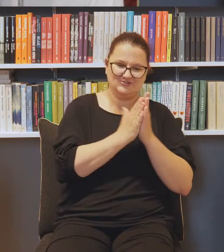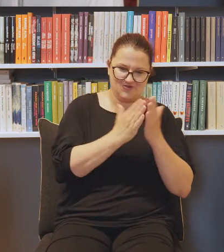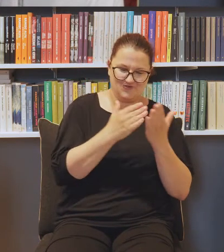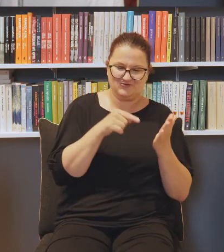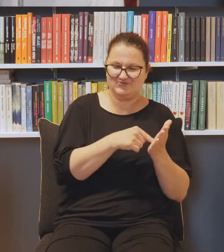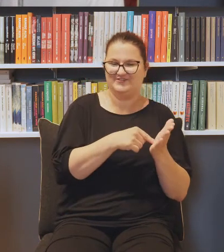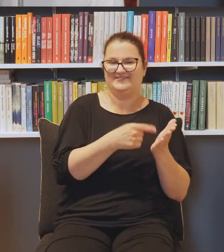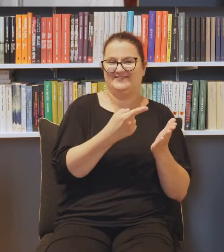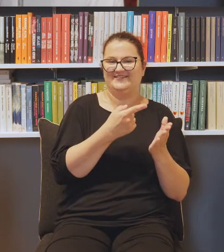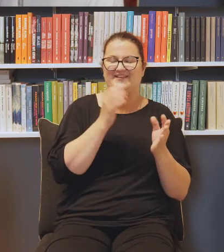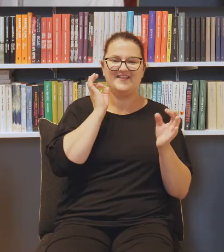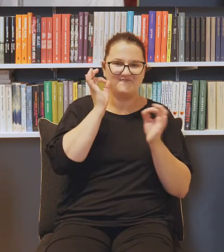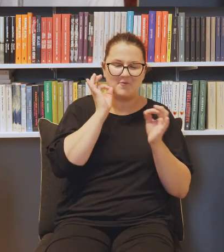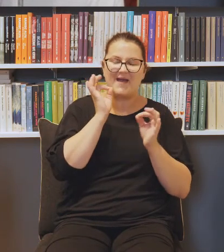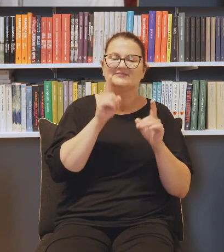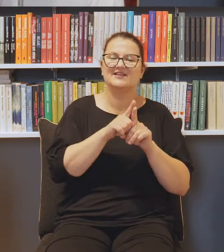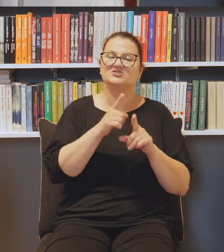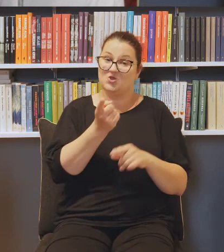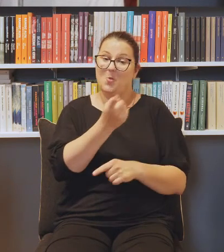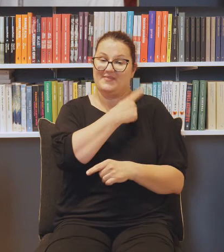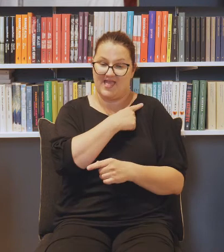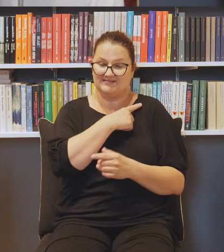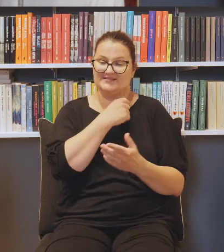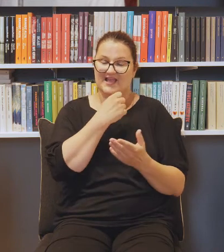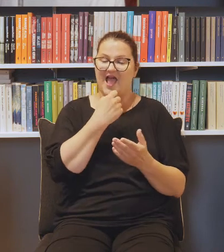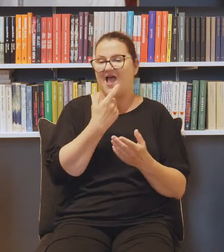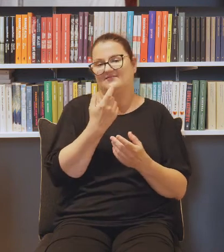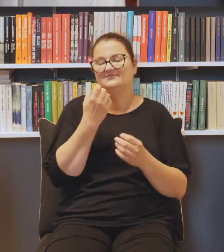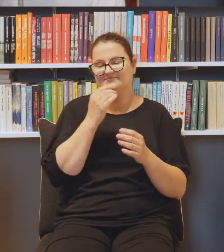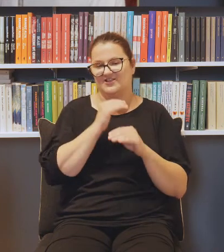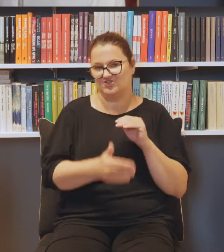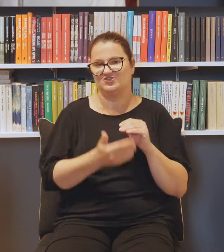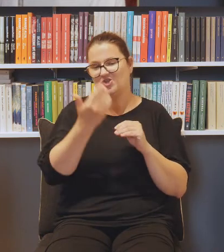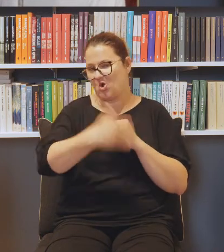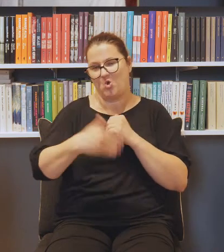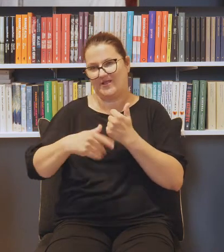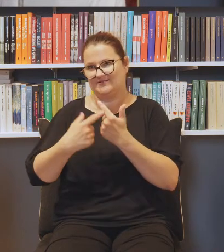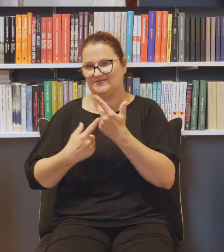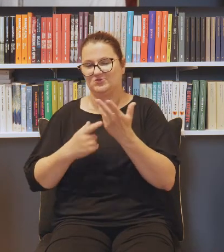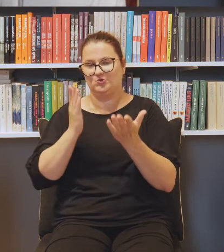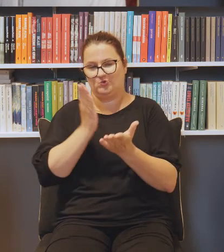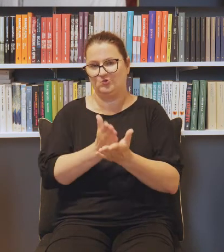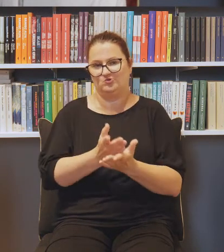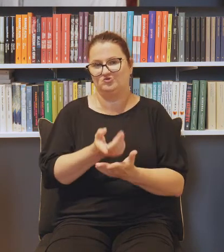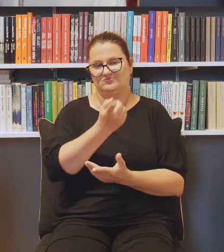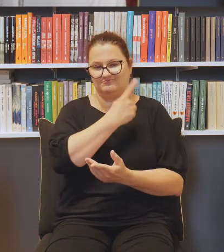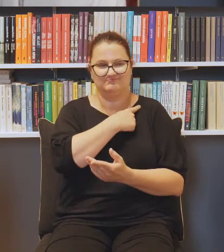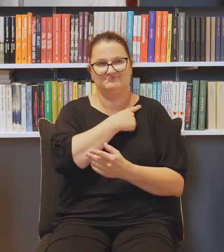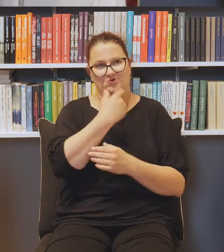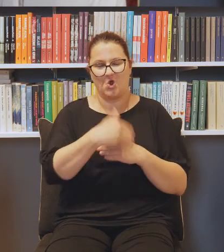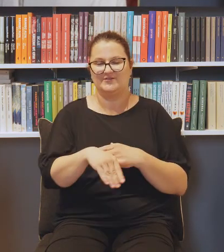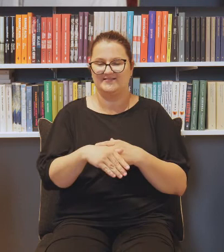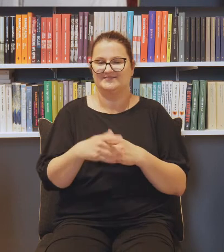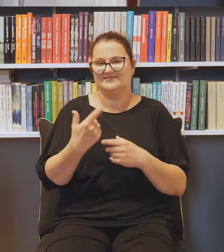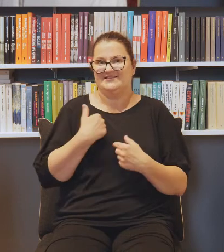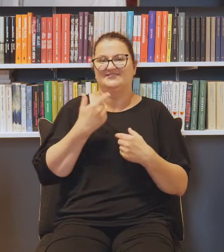były te informacje o nominacjach. Na szczęście się skończyło, nie nominowali mnie do wszystkiego. Znaczy na nieszczęście dla mnie, na szczęście dla